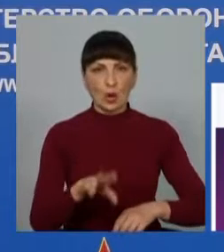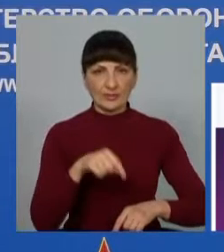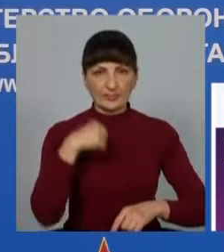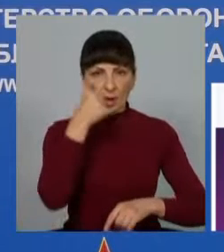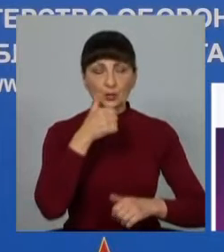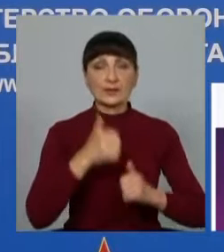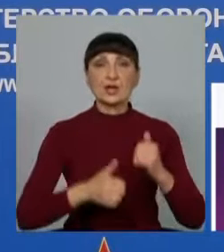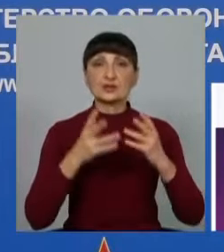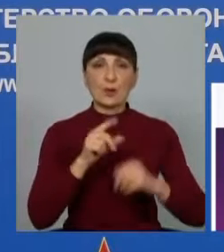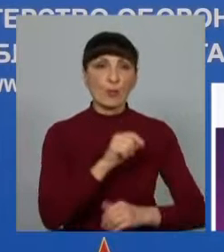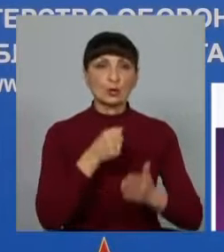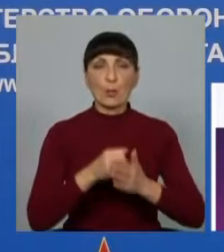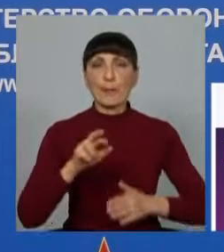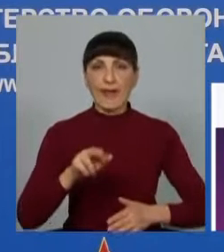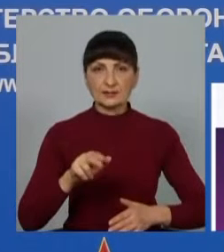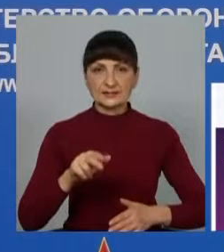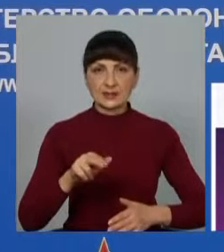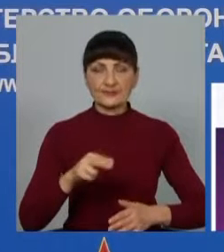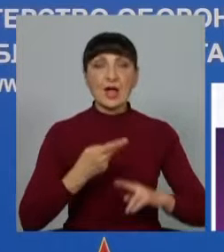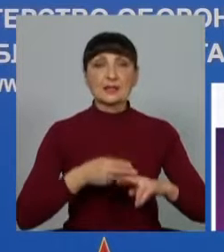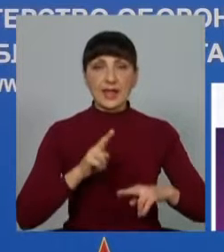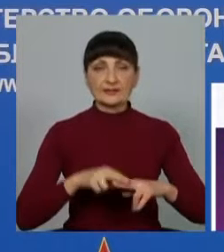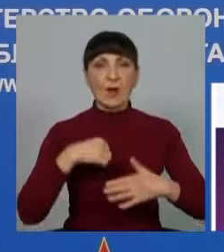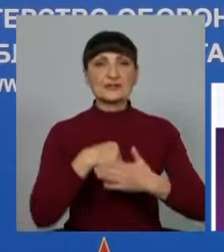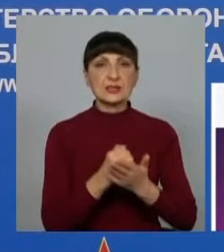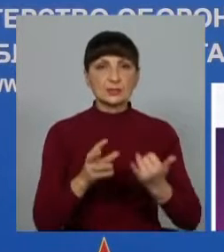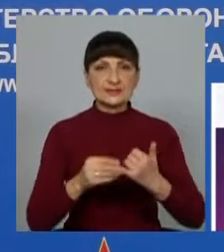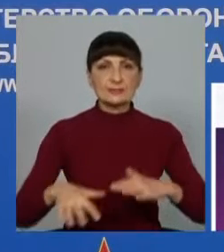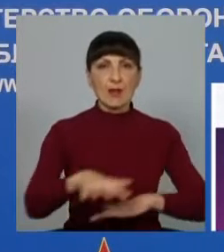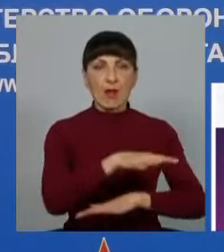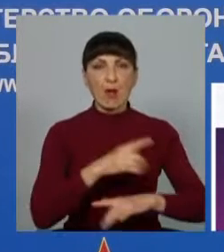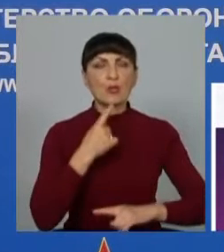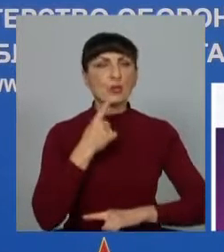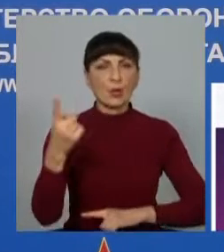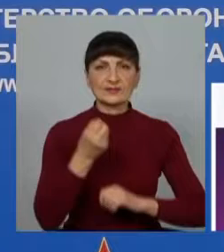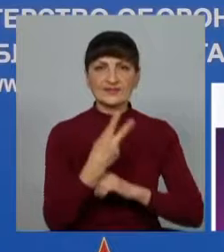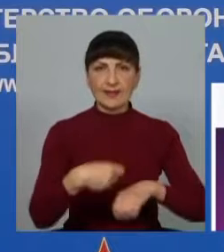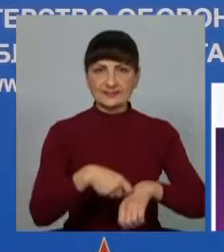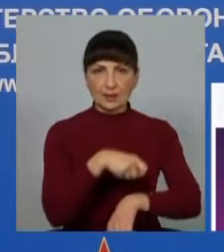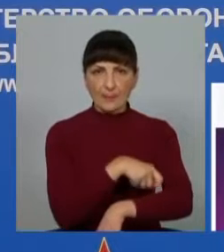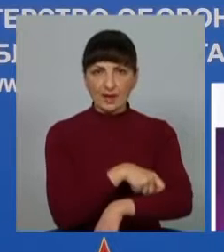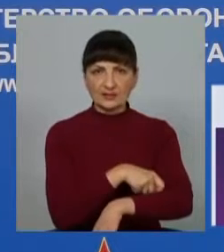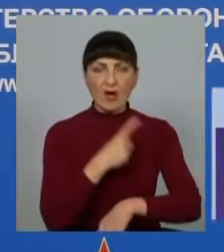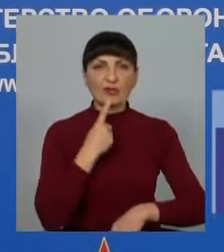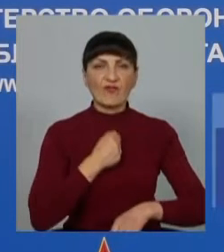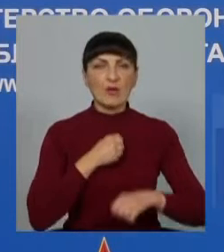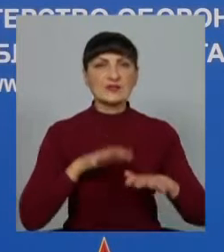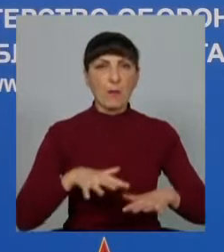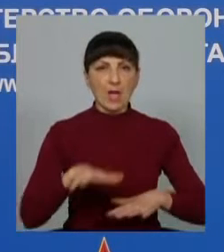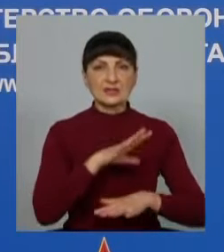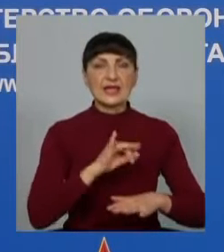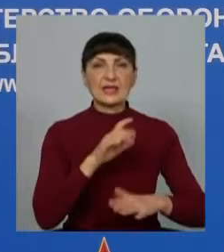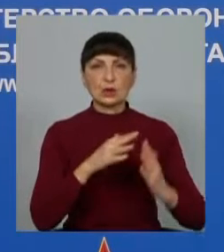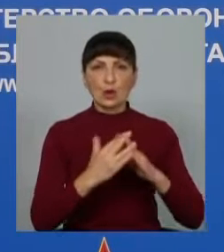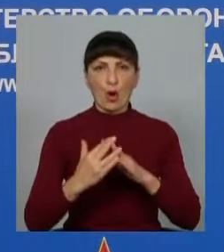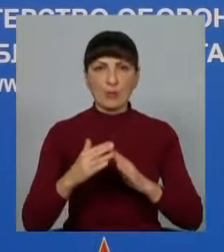года ежедневно с понедельника по пятницу. Для этого определен участок на удалении более 12 километров от воинской части и